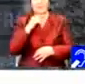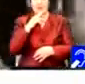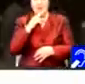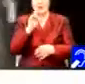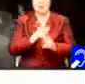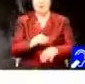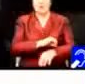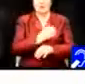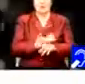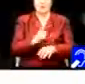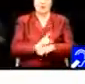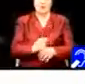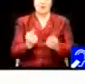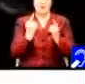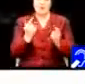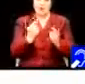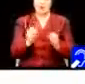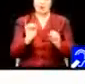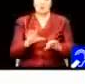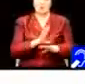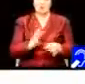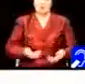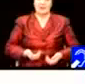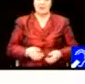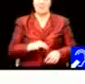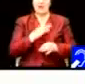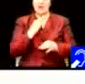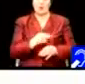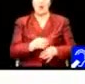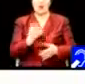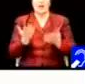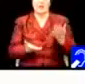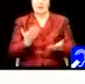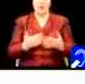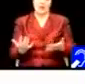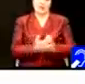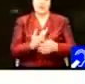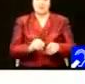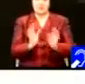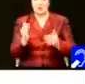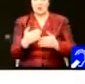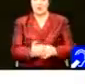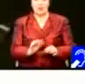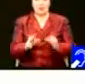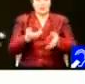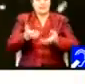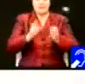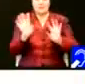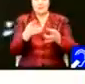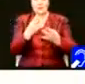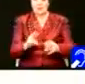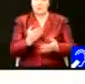cu o concentrație foarte mare ce pot pune viața în pericol. Cei care găsesc astfel de colete nu trebuie să le desfacă și